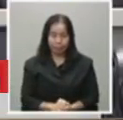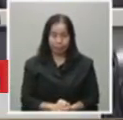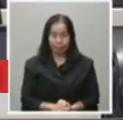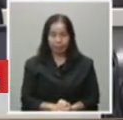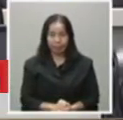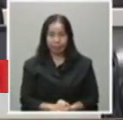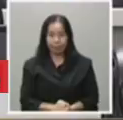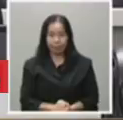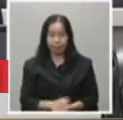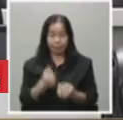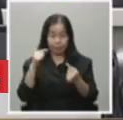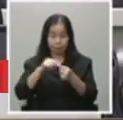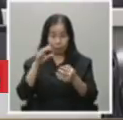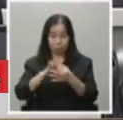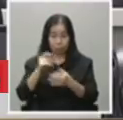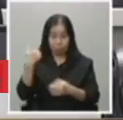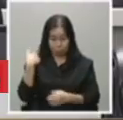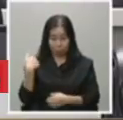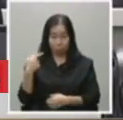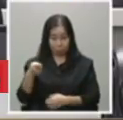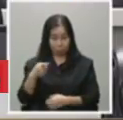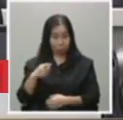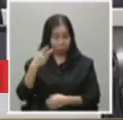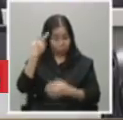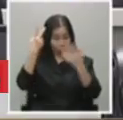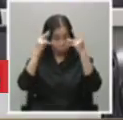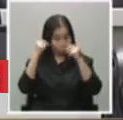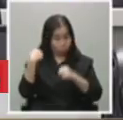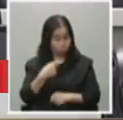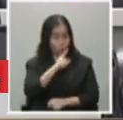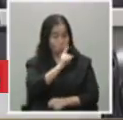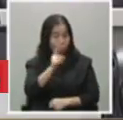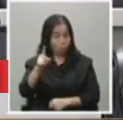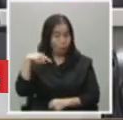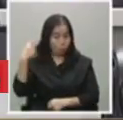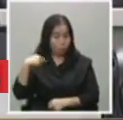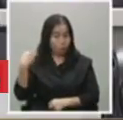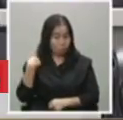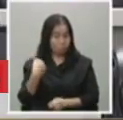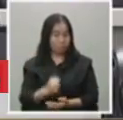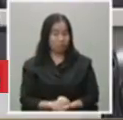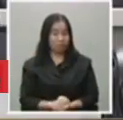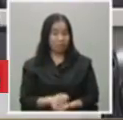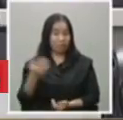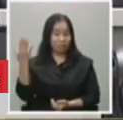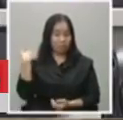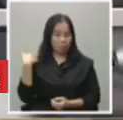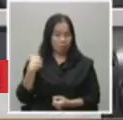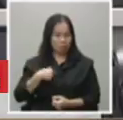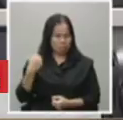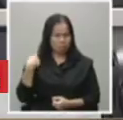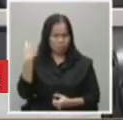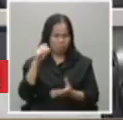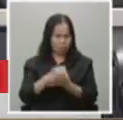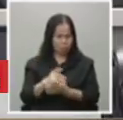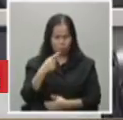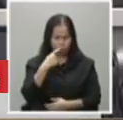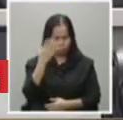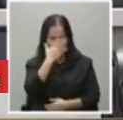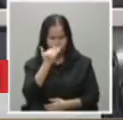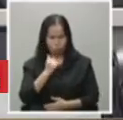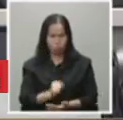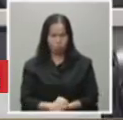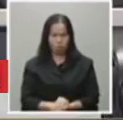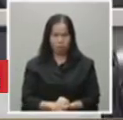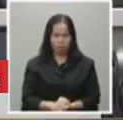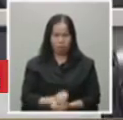นี่ผมยังไม่ได้พูดถึงท่านไปตำหนิติเตียงผู้หญิงอีกนะภรรยาที่บ้านเคืองเงินนะวันก่อนบอกท่านนายกพูดอย่างนี้ได้ไงไม่สวยแต่โง่ส